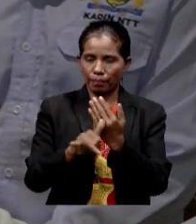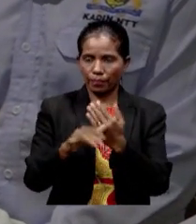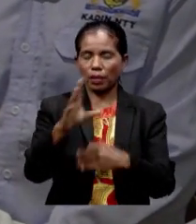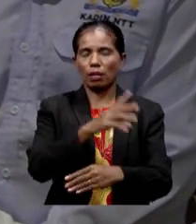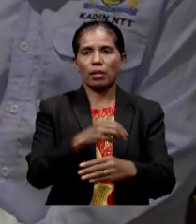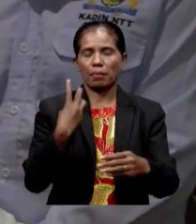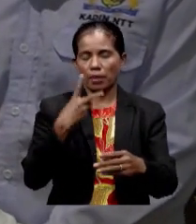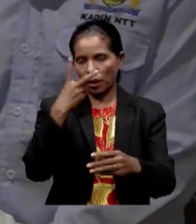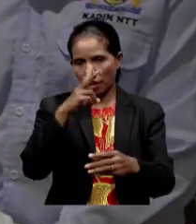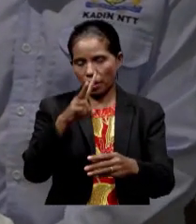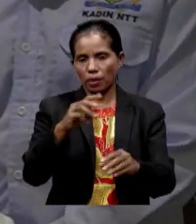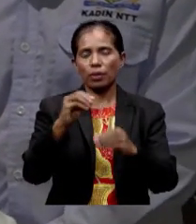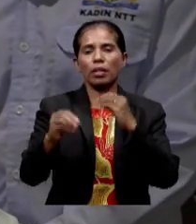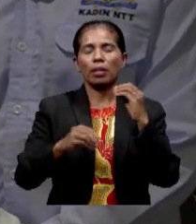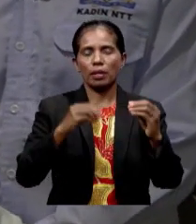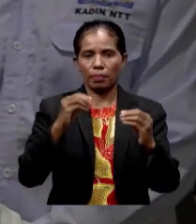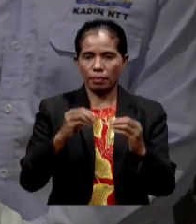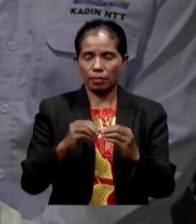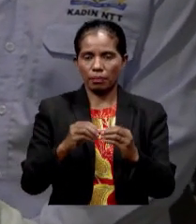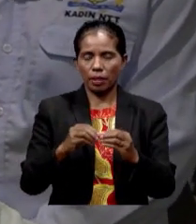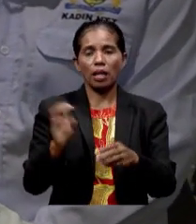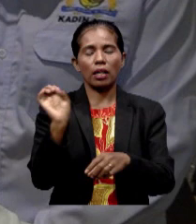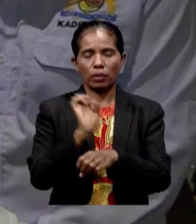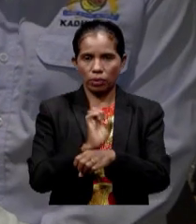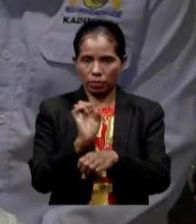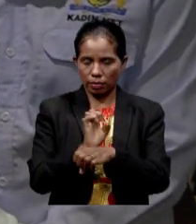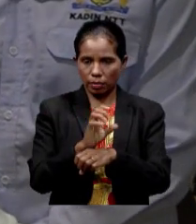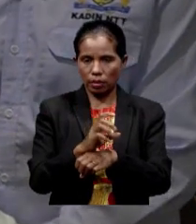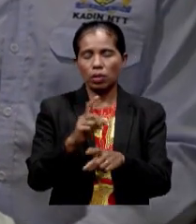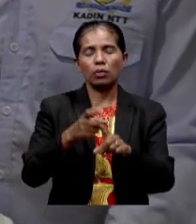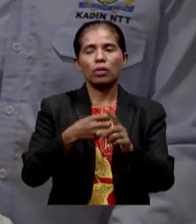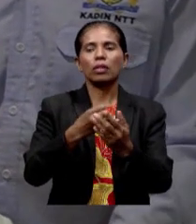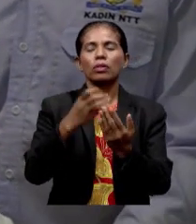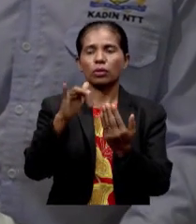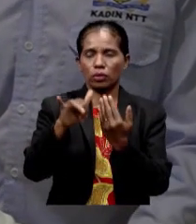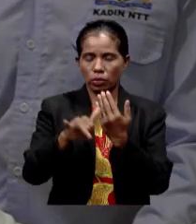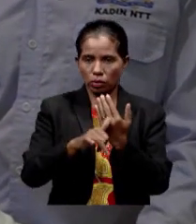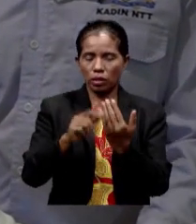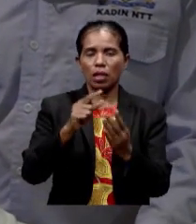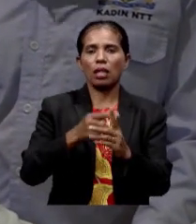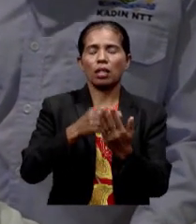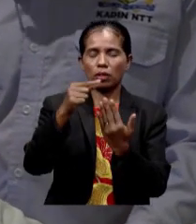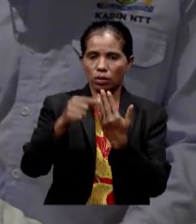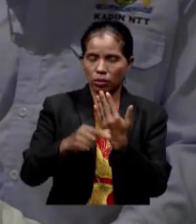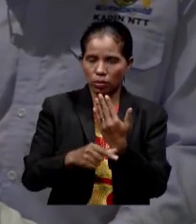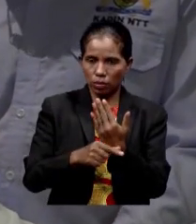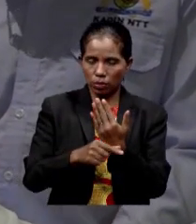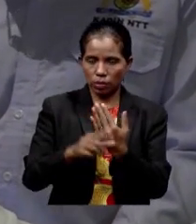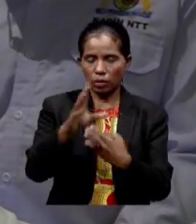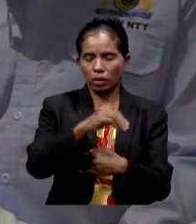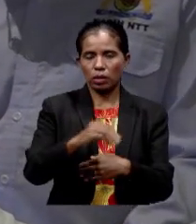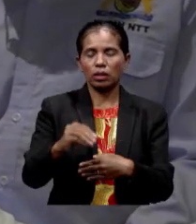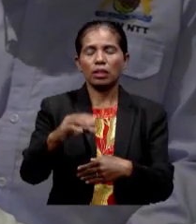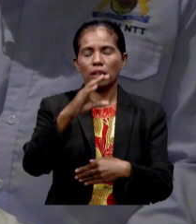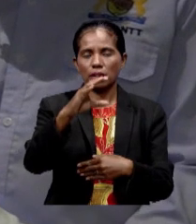Perdagangan ya kemudian di bulan Juli rencananya di Juli Agustus ee ketua umum Kadin Indonesia